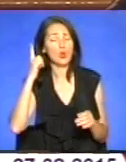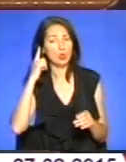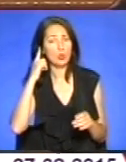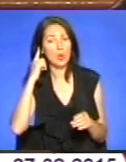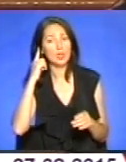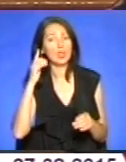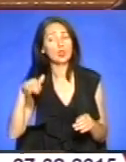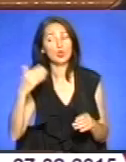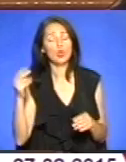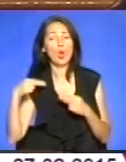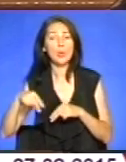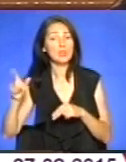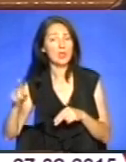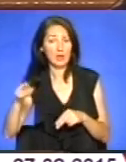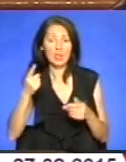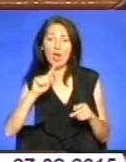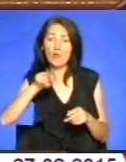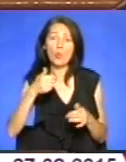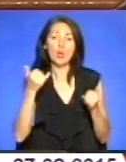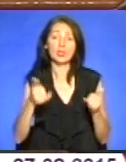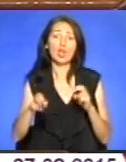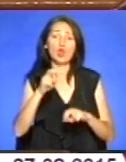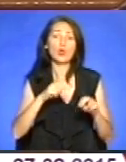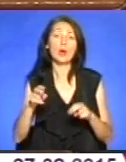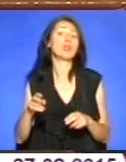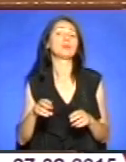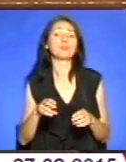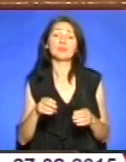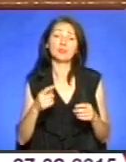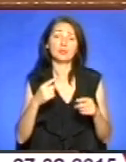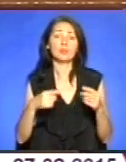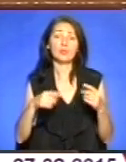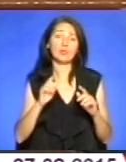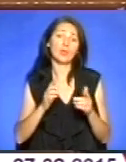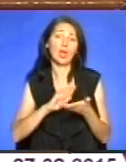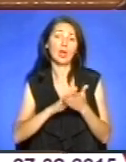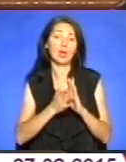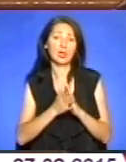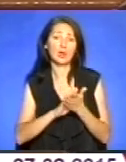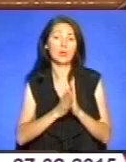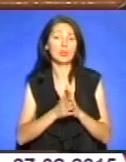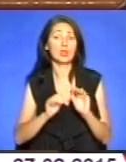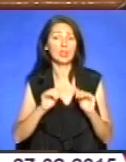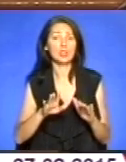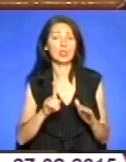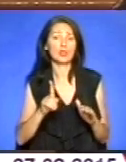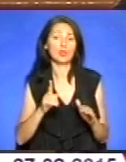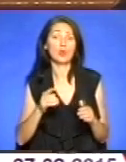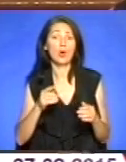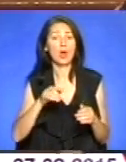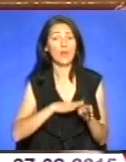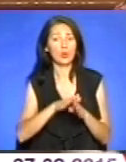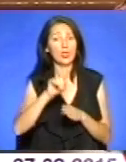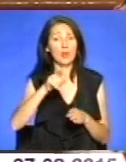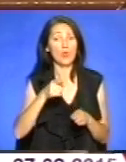вимоги. Зараз здійснюється пошук компромісних рішень щодо виконання даних вимог. Але оскільки, як ми знаємо зараз,